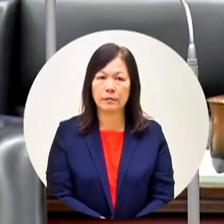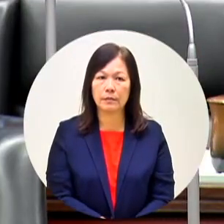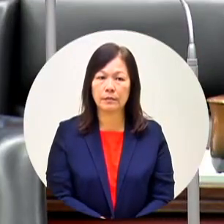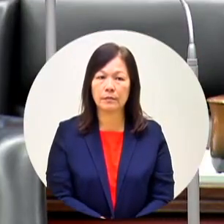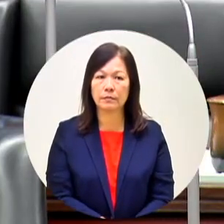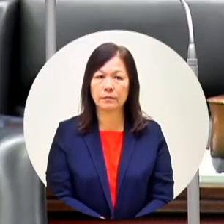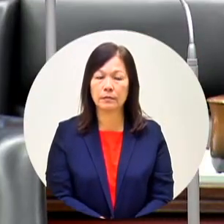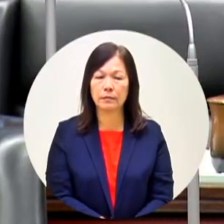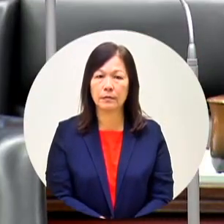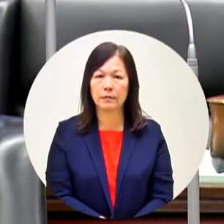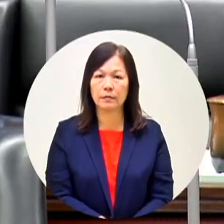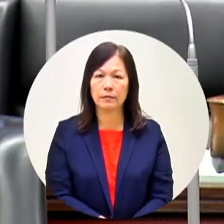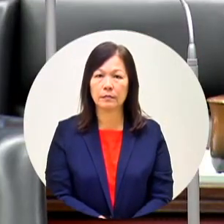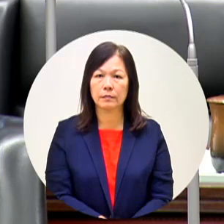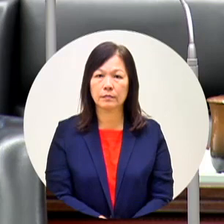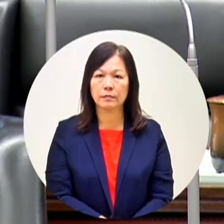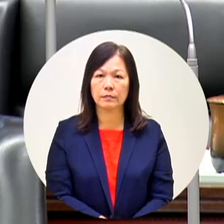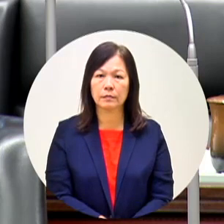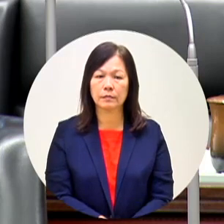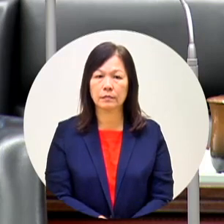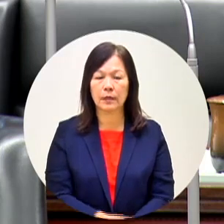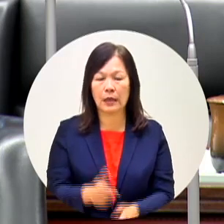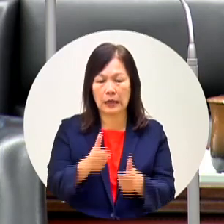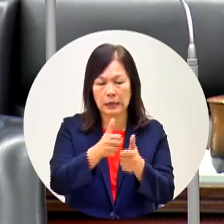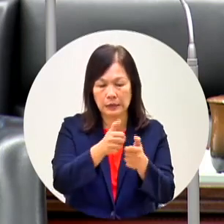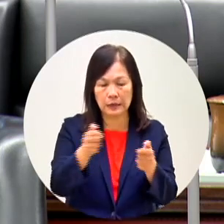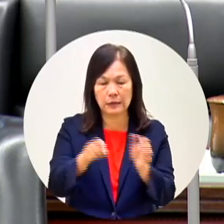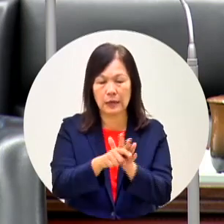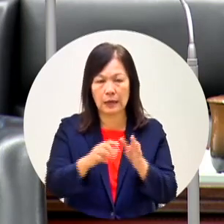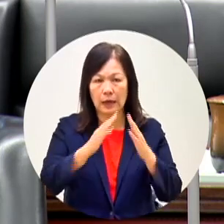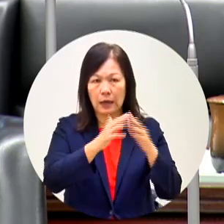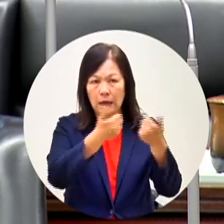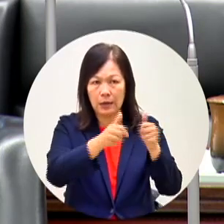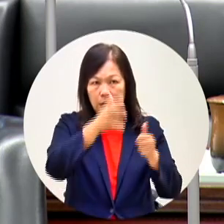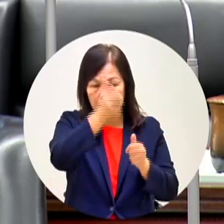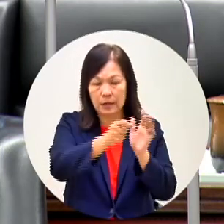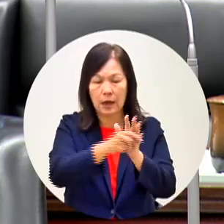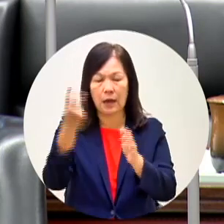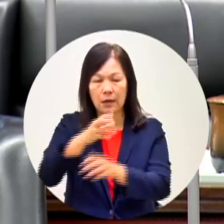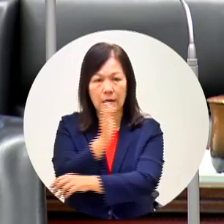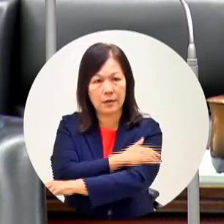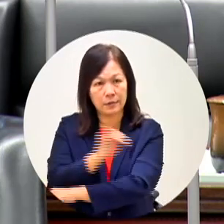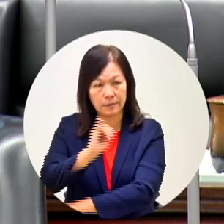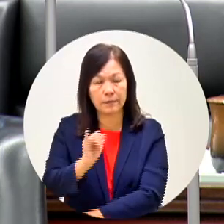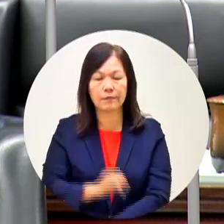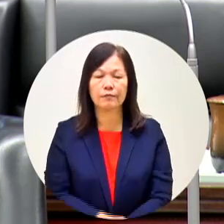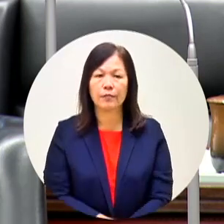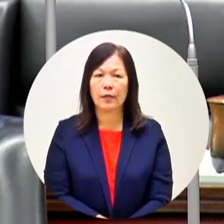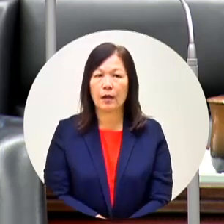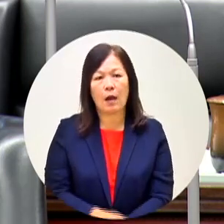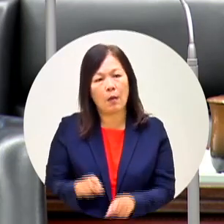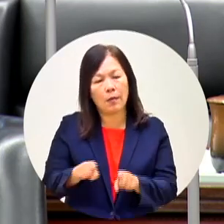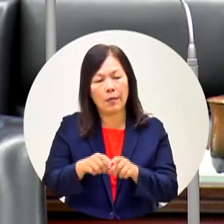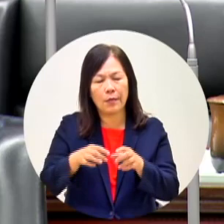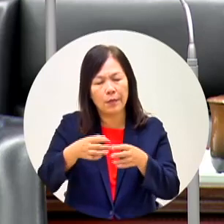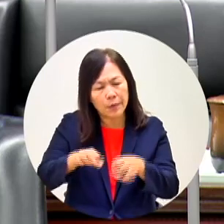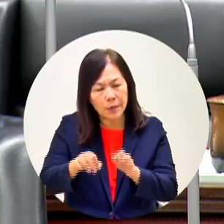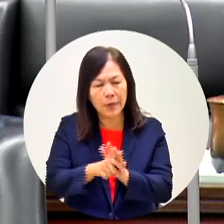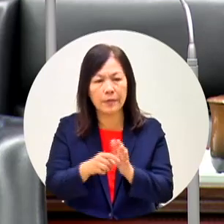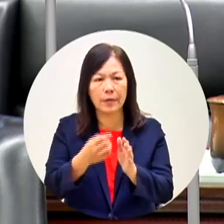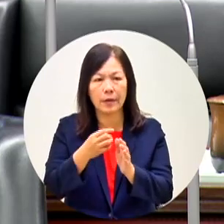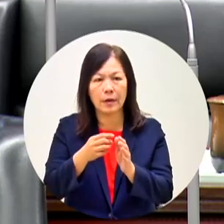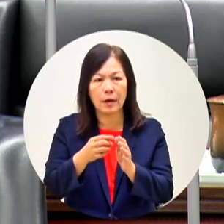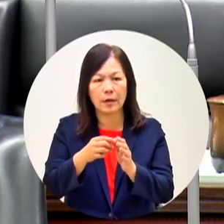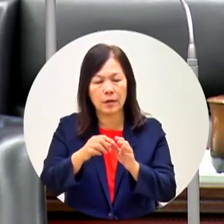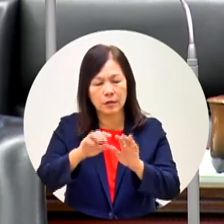好，谢谢议长，谢谢陈议员。原则上，我简单的做一个处理。第一点就是严